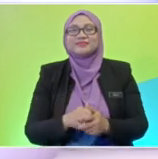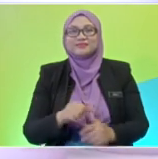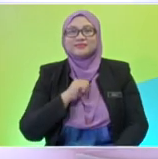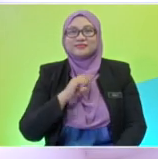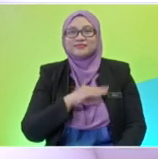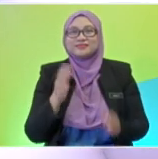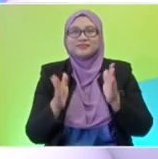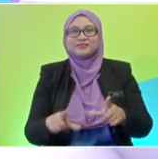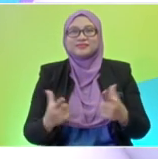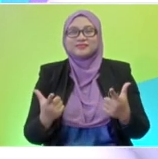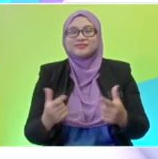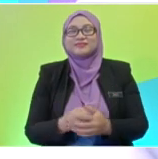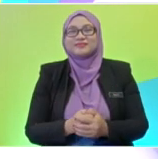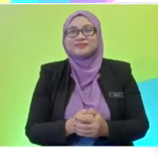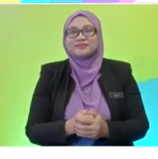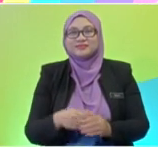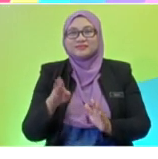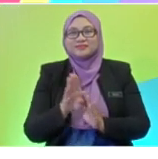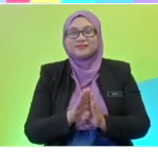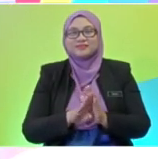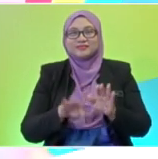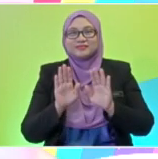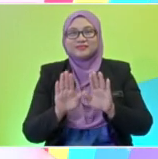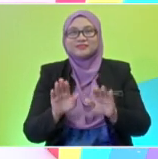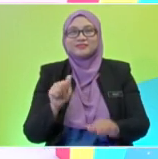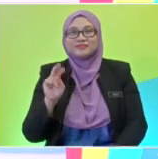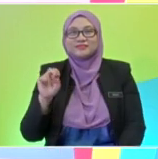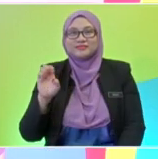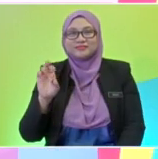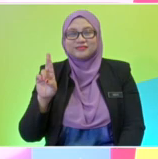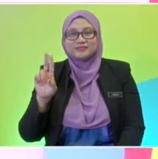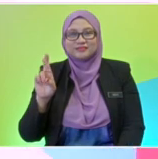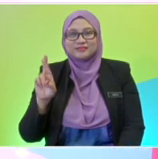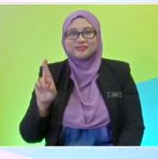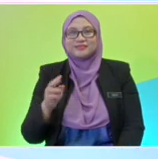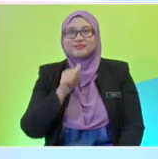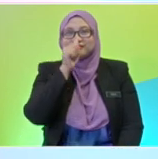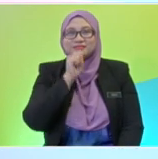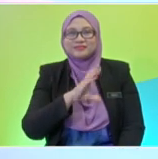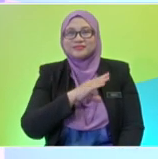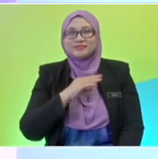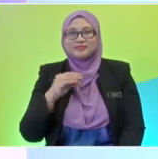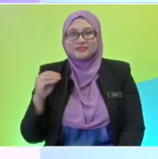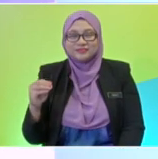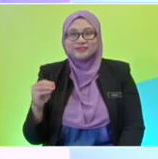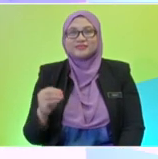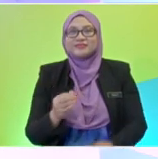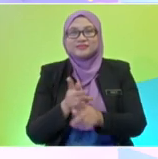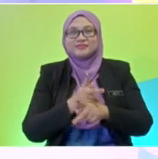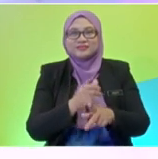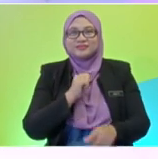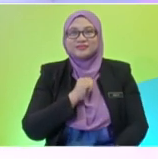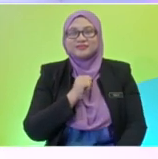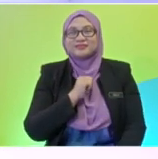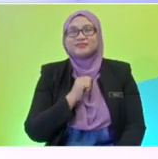sekali sabar dan mengawal diri demi kesejahteraan hidup diri dan orang lain so yang cegu